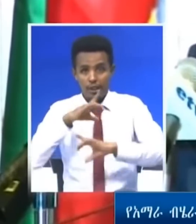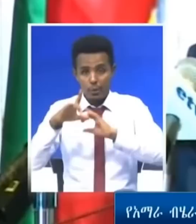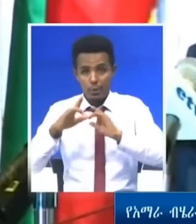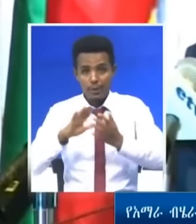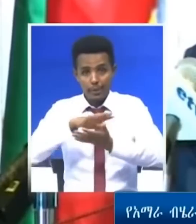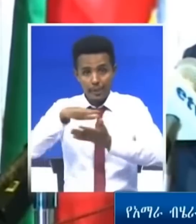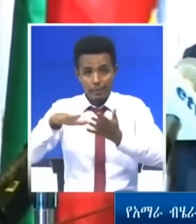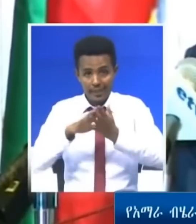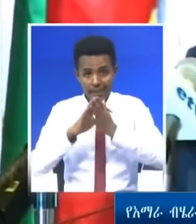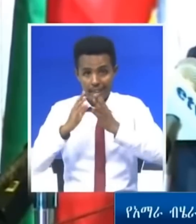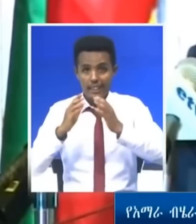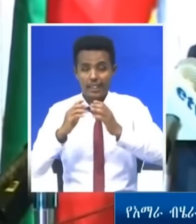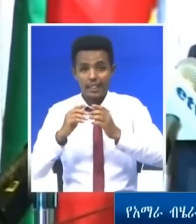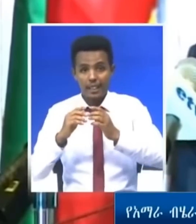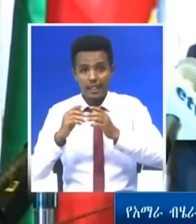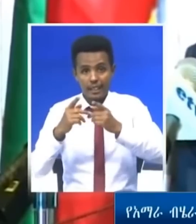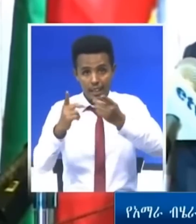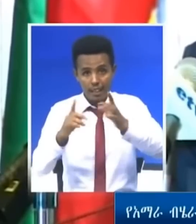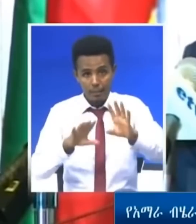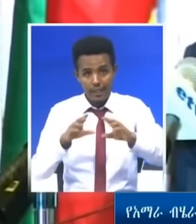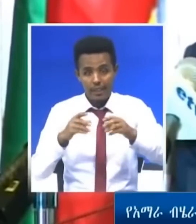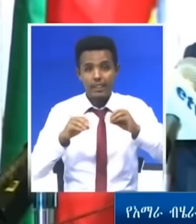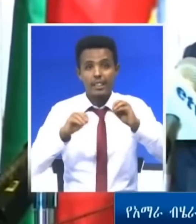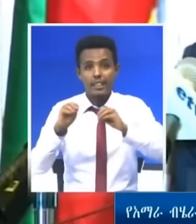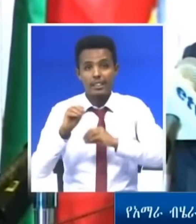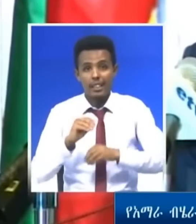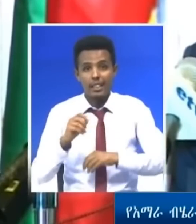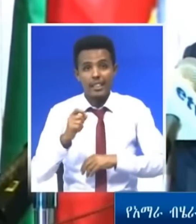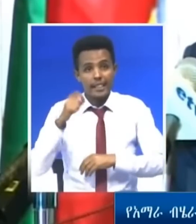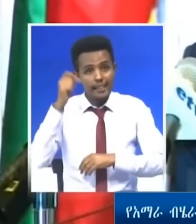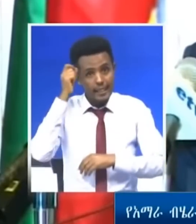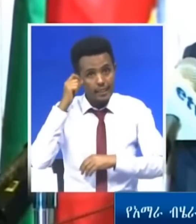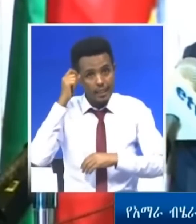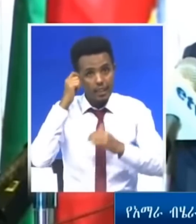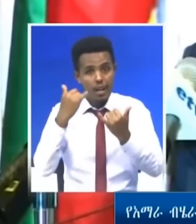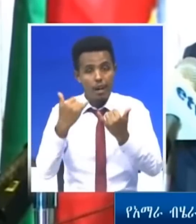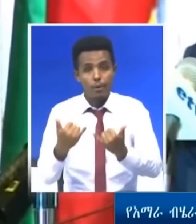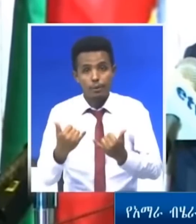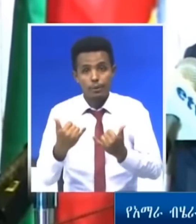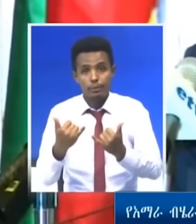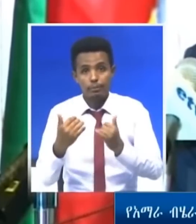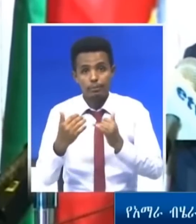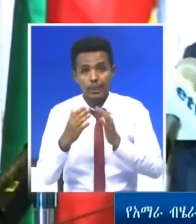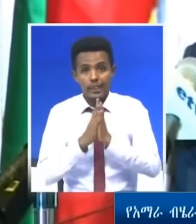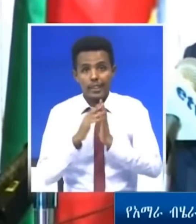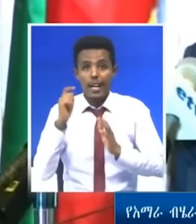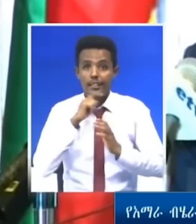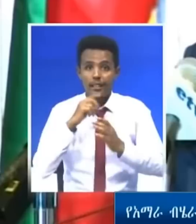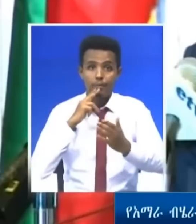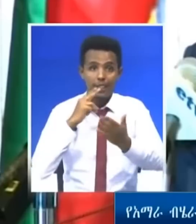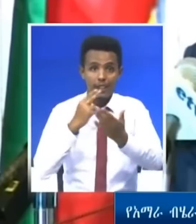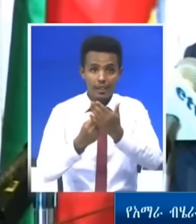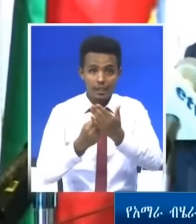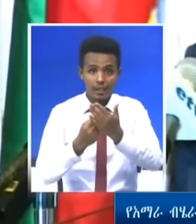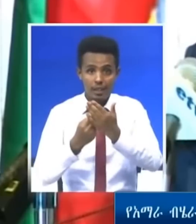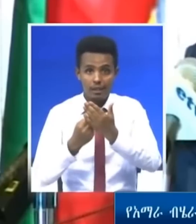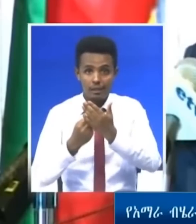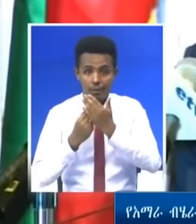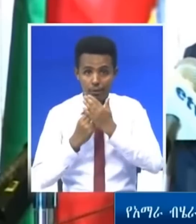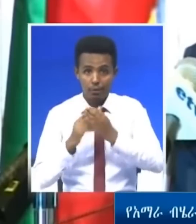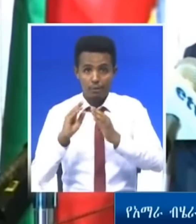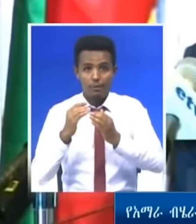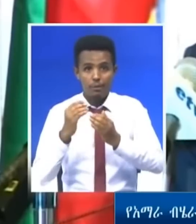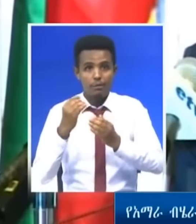ለማድረግ እየተንቀሳቀሰ ይገኛል። ተነግ አሁንም የሐሰት መረጃ ህዝብን ለማደናገር ሆን ብሎ